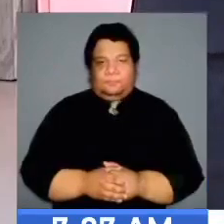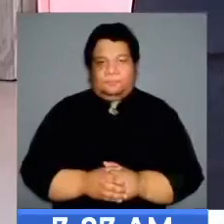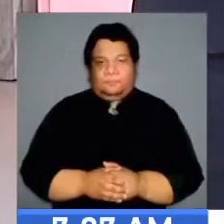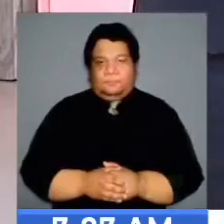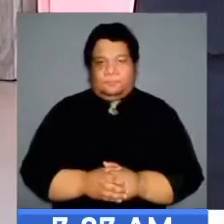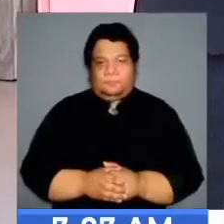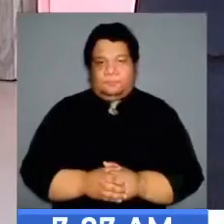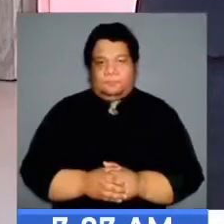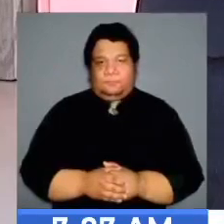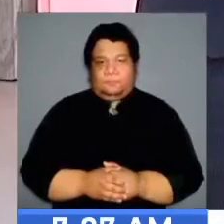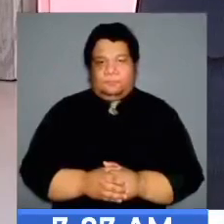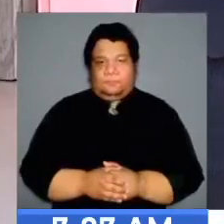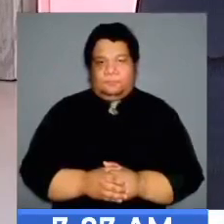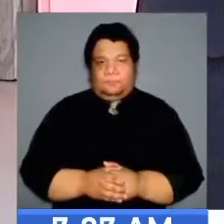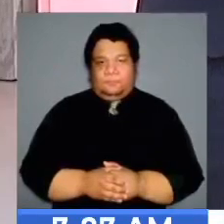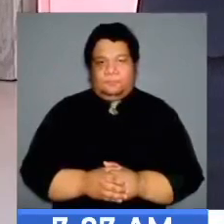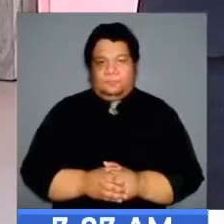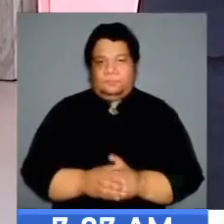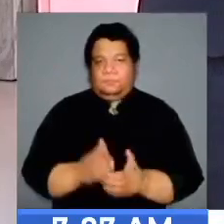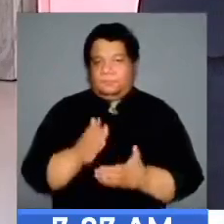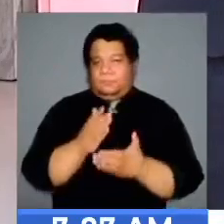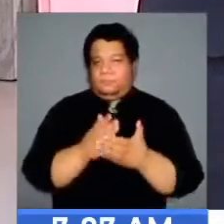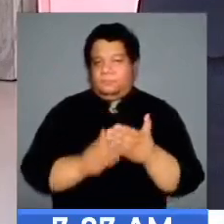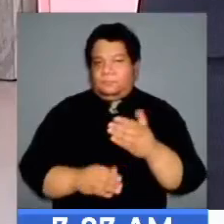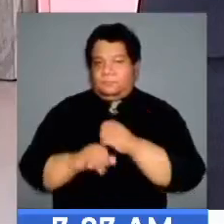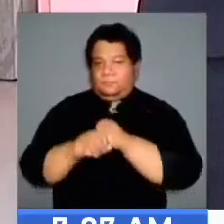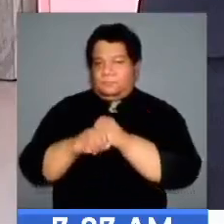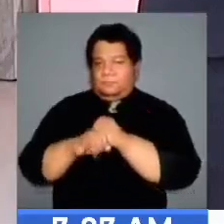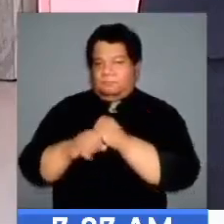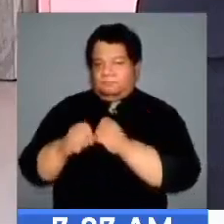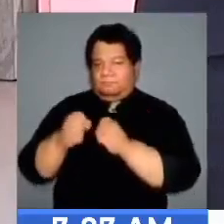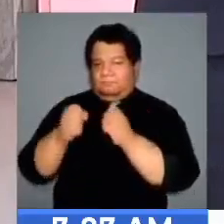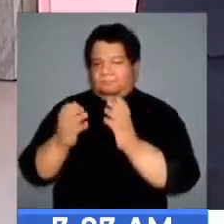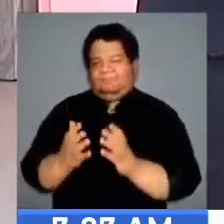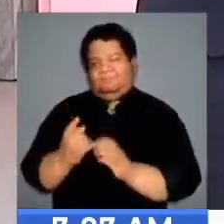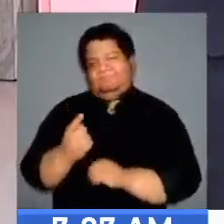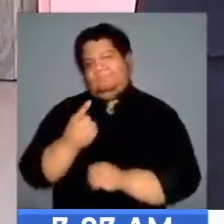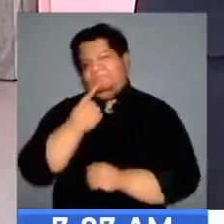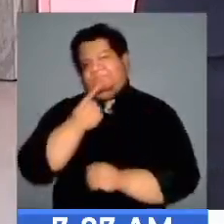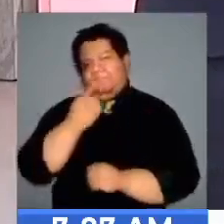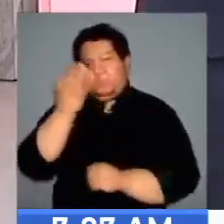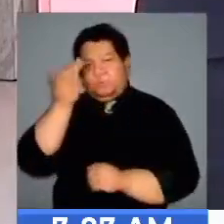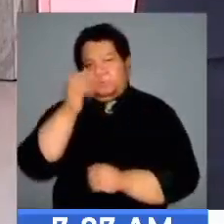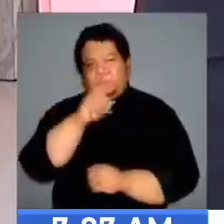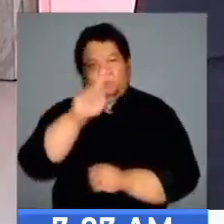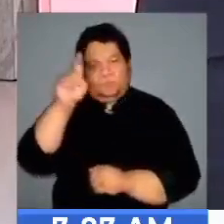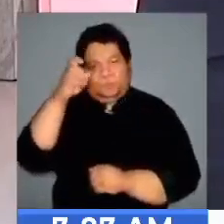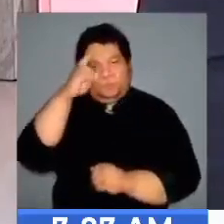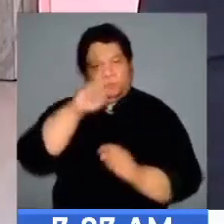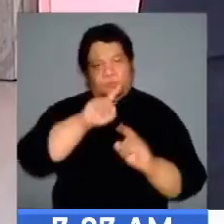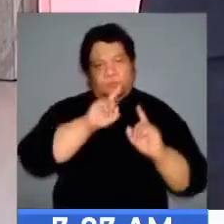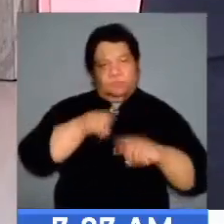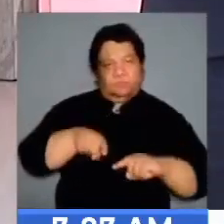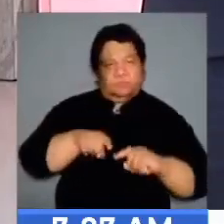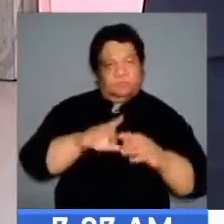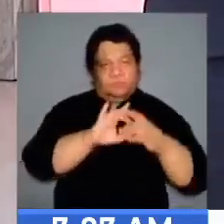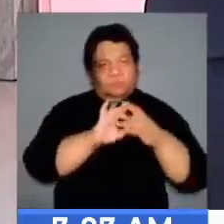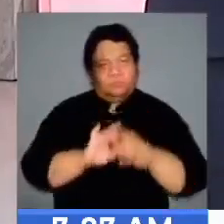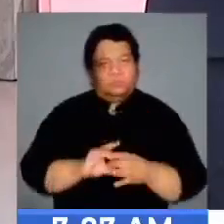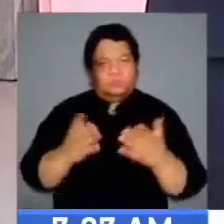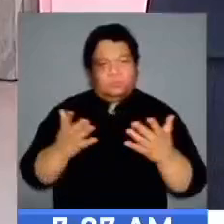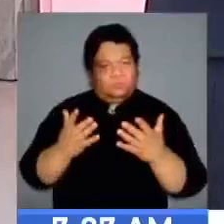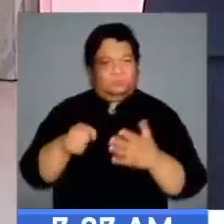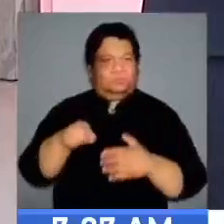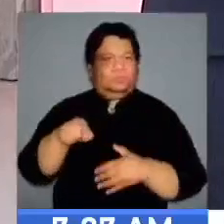Dismayado ang ilang tsuper sa tugon ng pamahalaan sa kanilang panawagan tungkol sa PUV Modernization Program. Mula sa Pasay, may unang